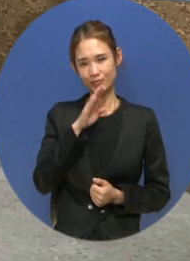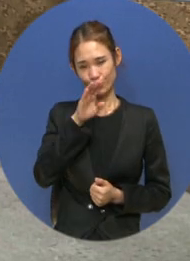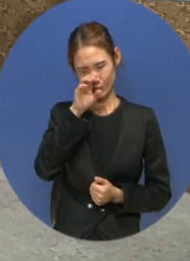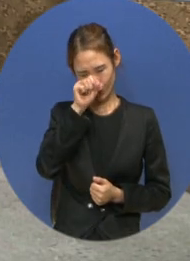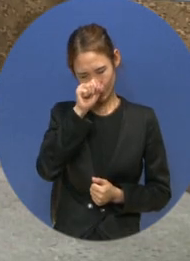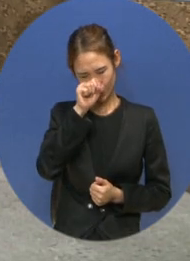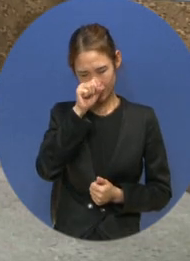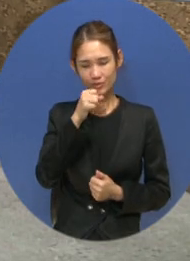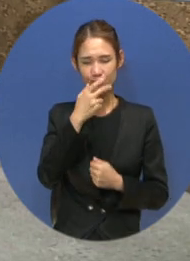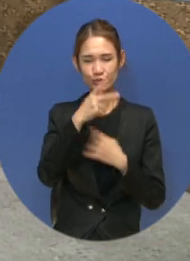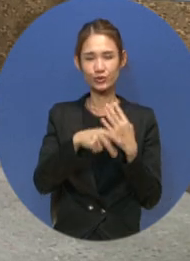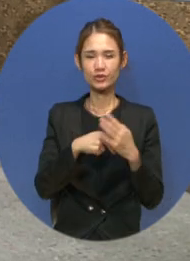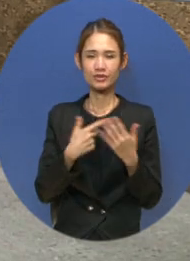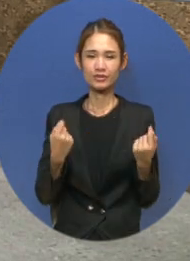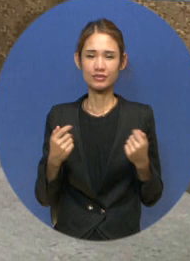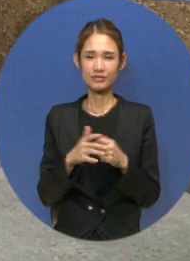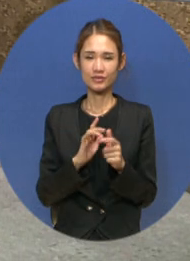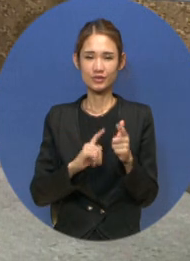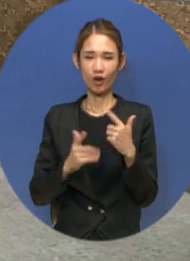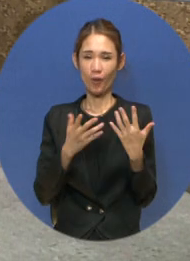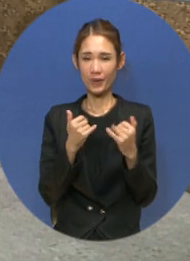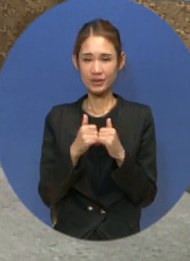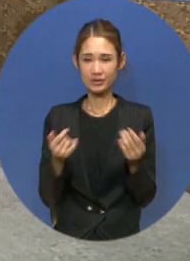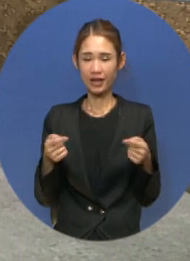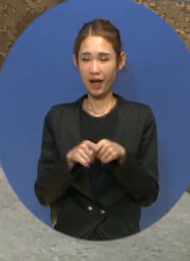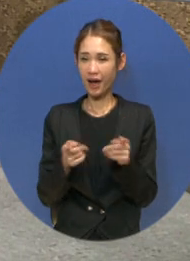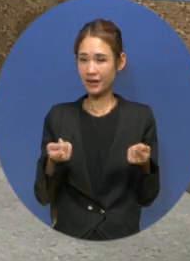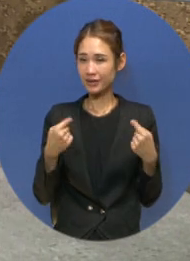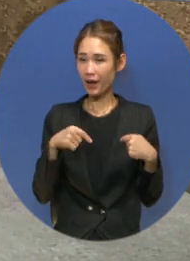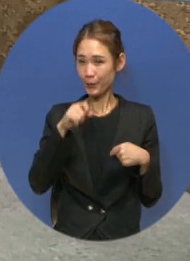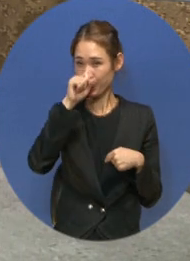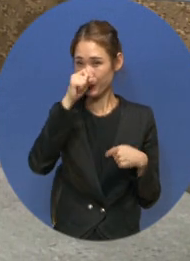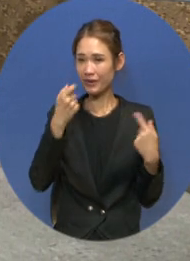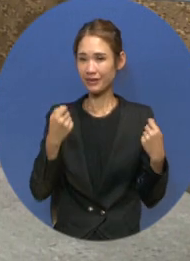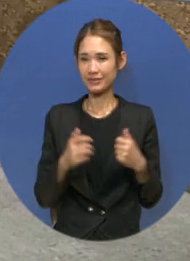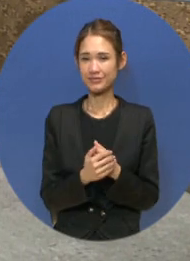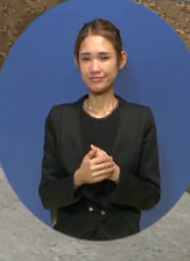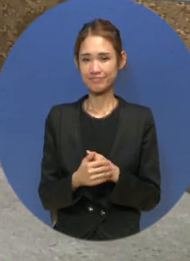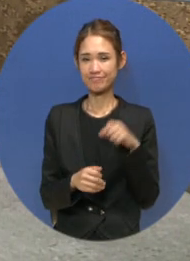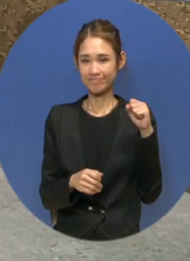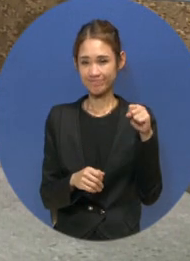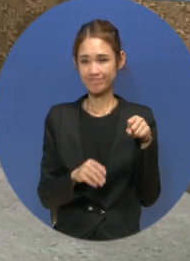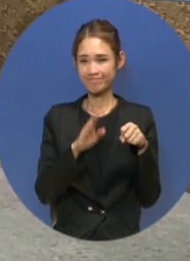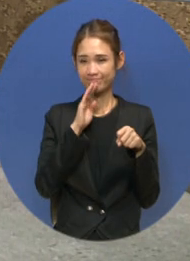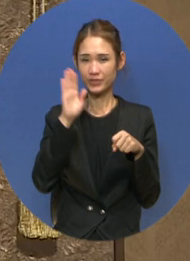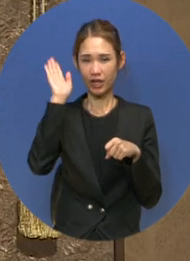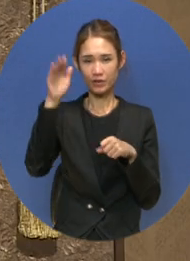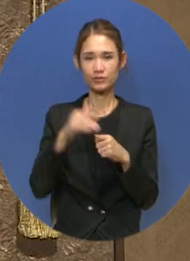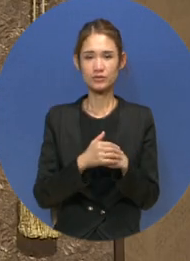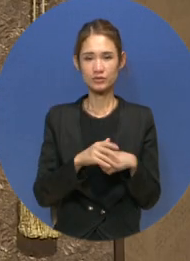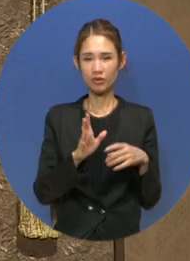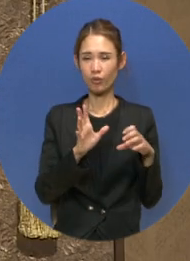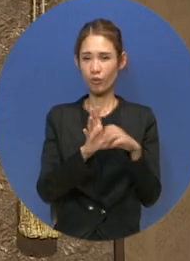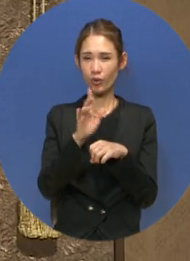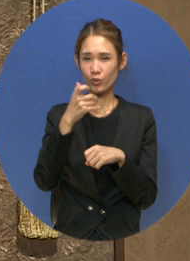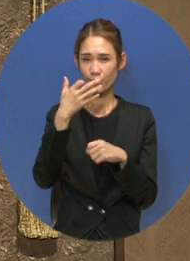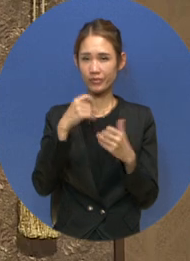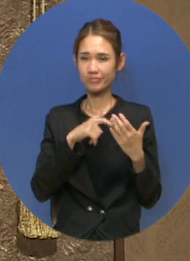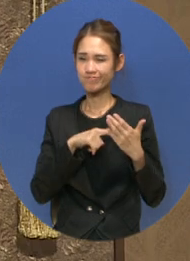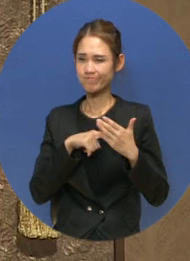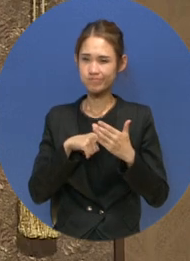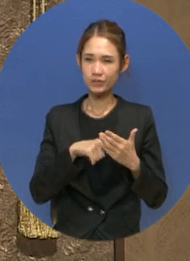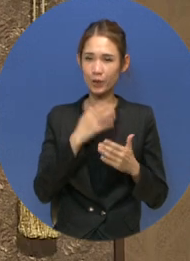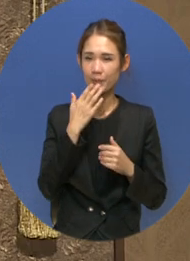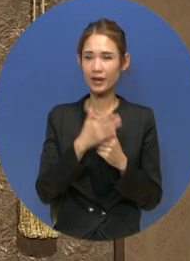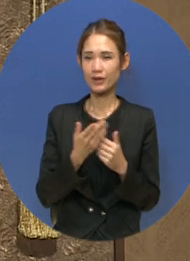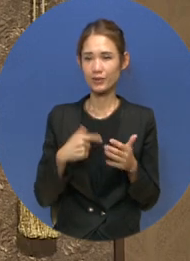프로젝트 같은데요. 좀 더 많은 분들이 참여할 수 있으면 그렇게 좋을 것 같습니다. 앞으로 하도록 하고요. 네. 그런 코로나가 빨리 극복될